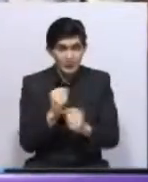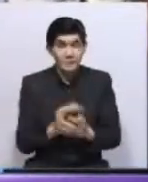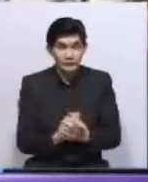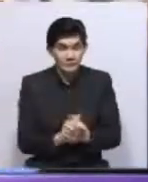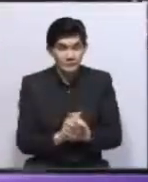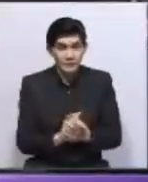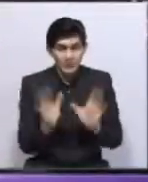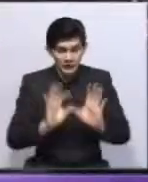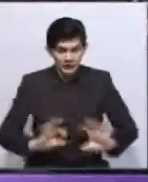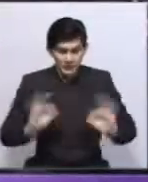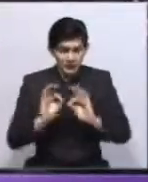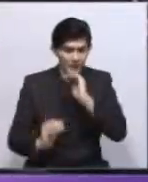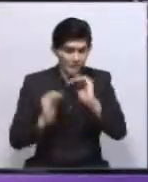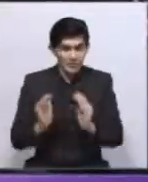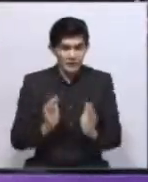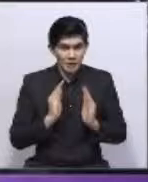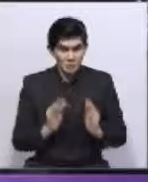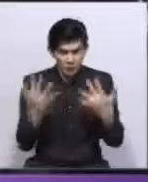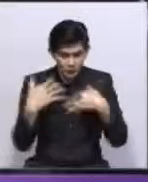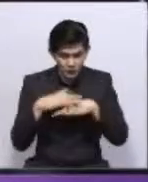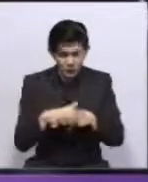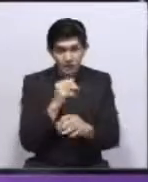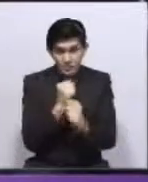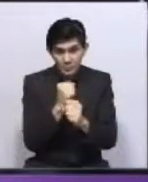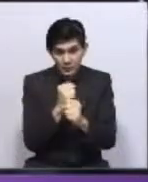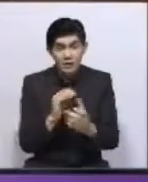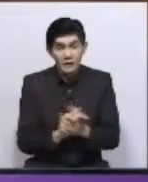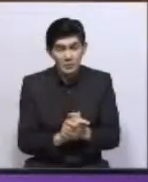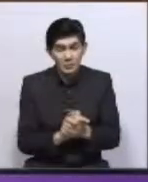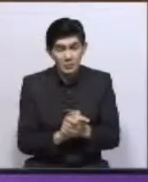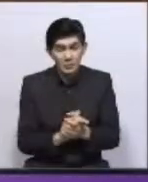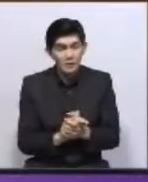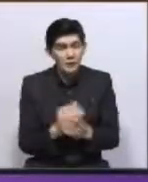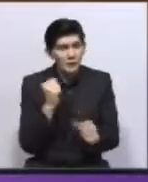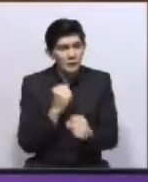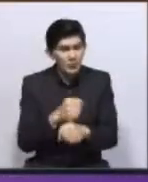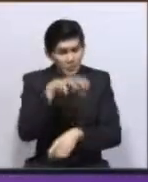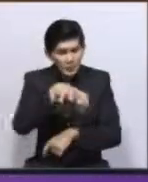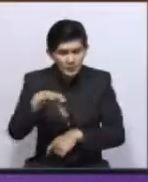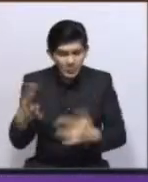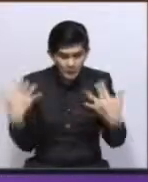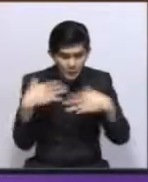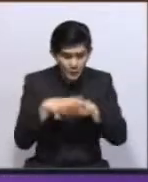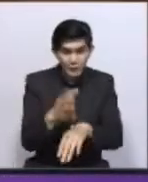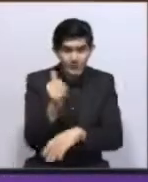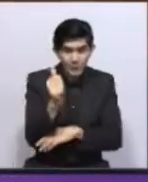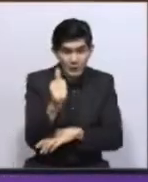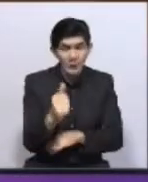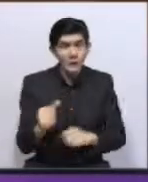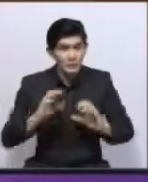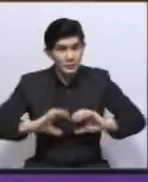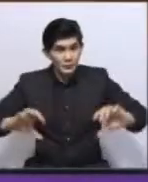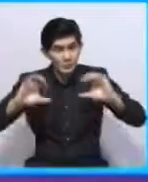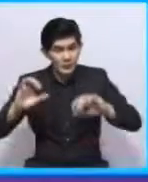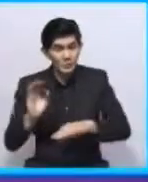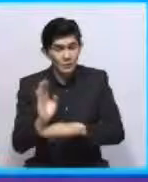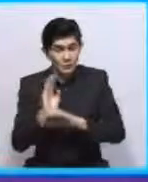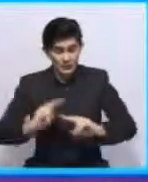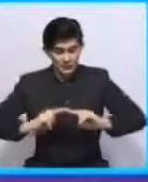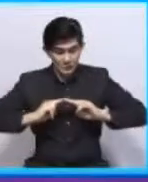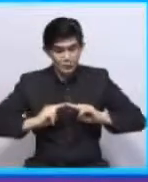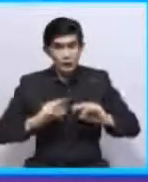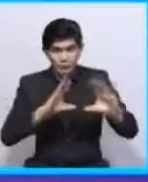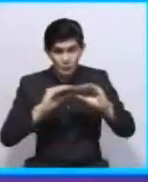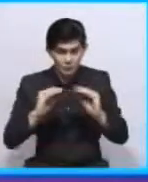งานที่ต้องเน้นพัฒนาบุคลากรให้สอดคล้องกับงานและบูรณาการกับหน่วยงานอื่นๆทั้งภาครัฐและเอกชน